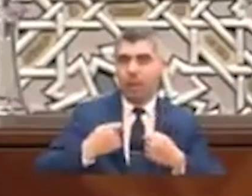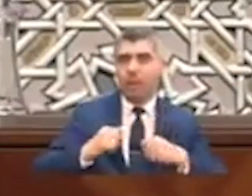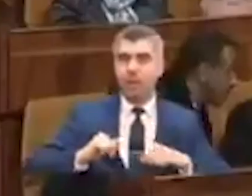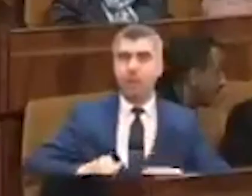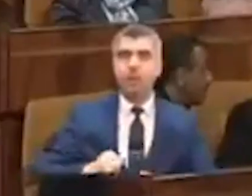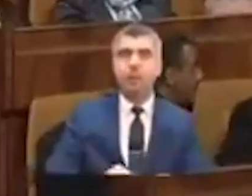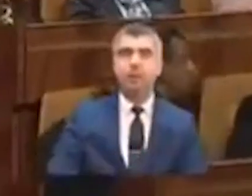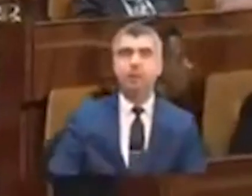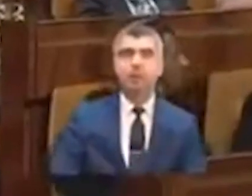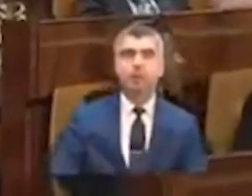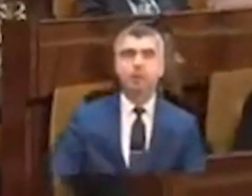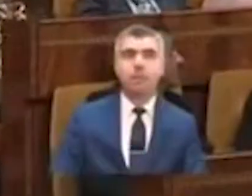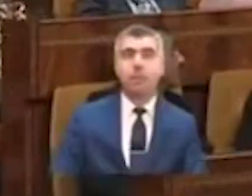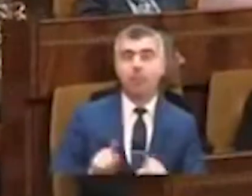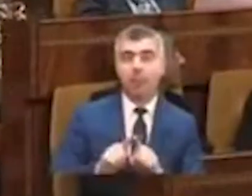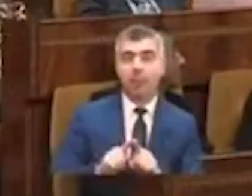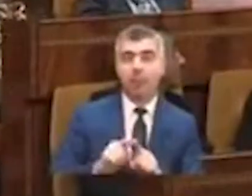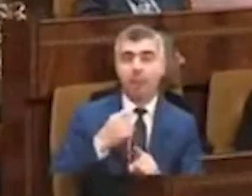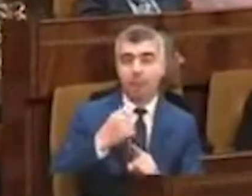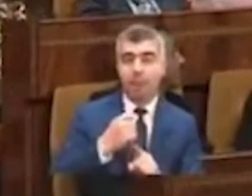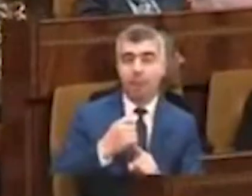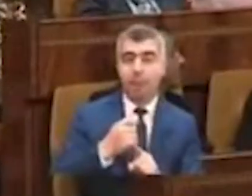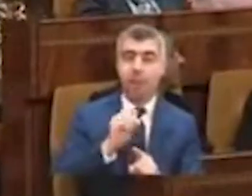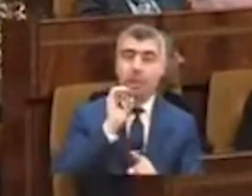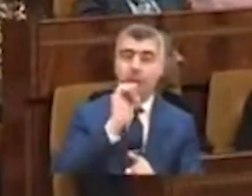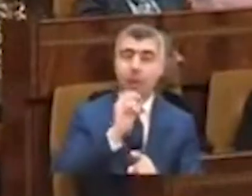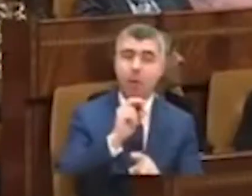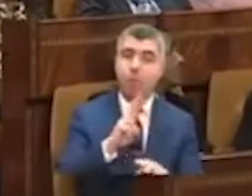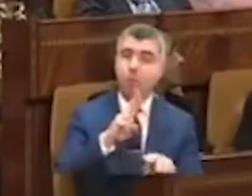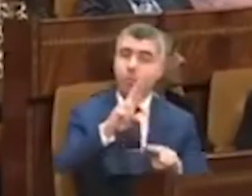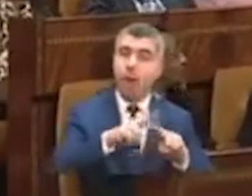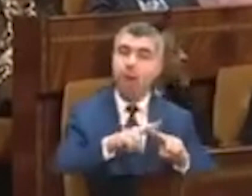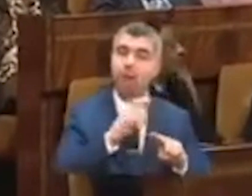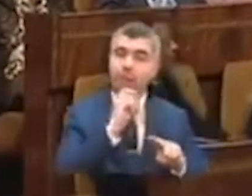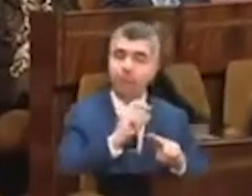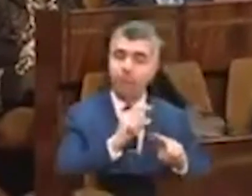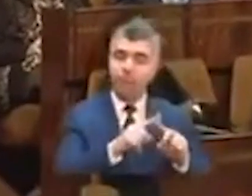رقم العمده قياده كبير